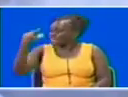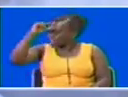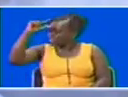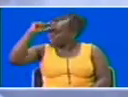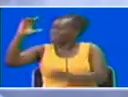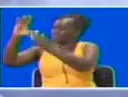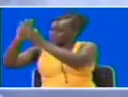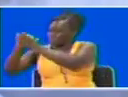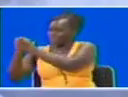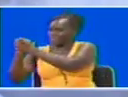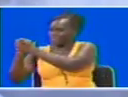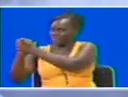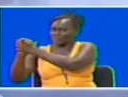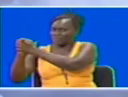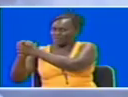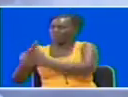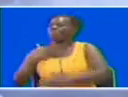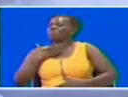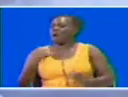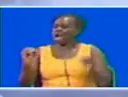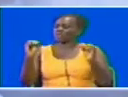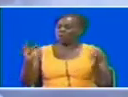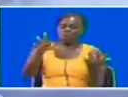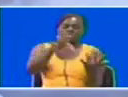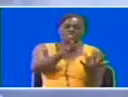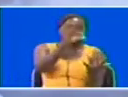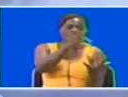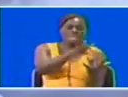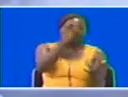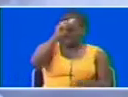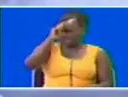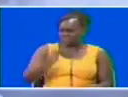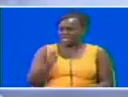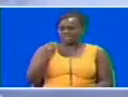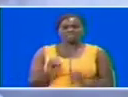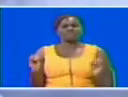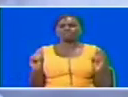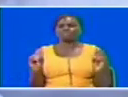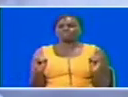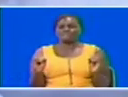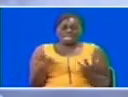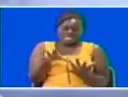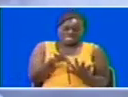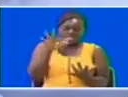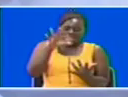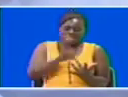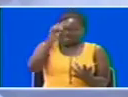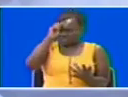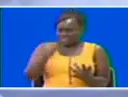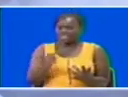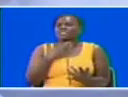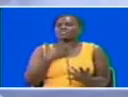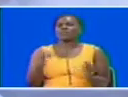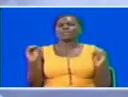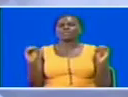ya Jubilee. We do not want selective justice. We don't want what? We don't want selective